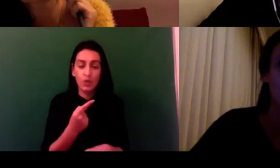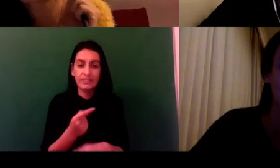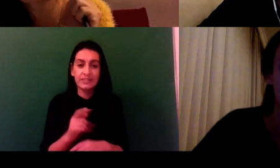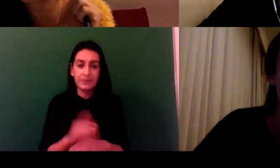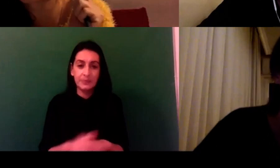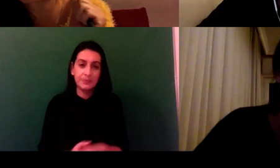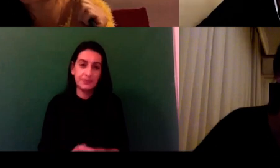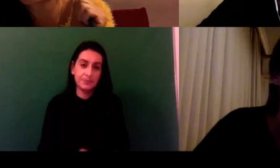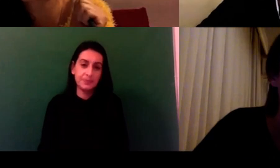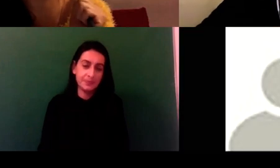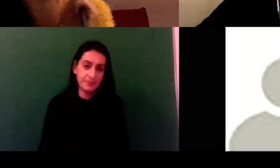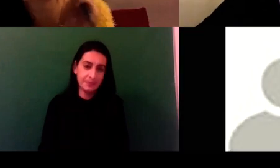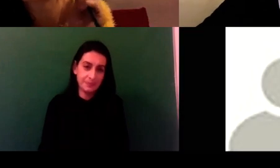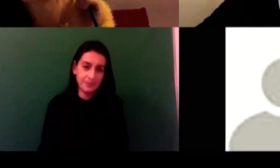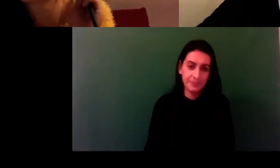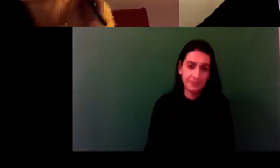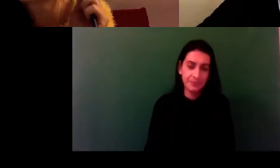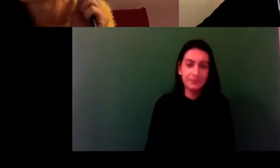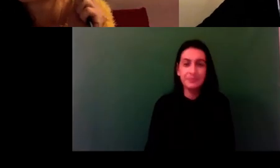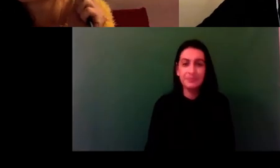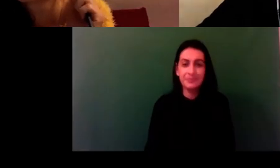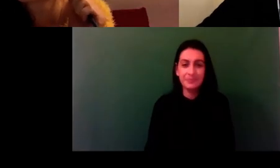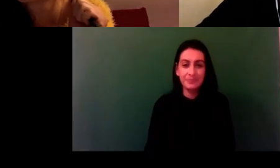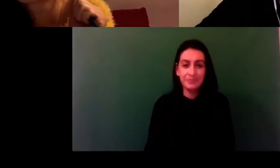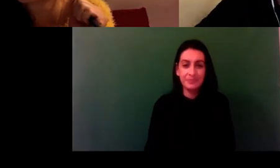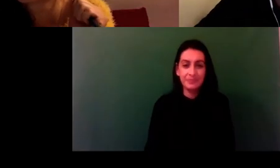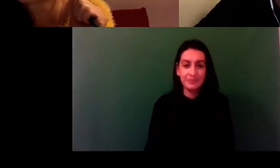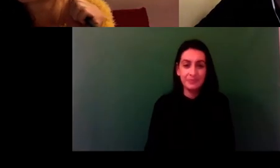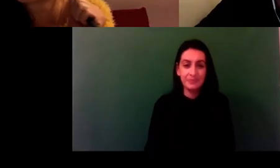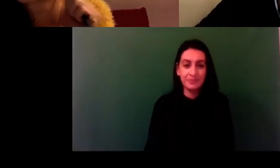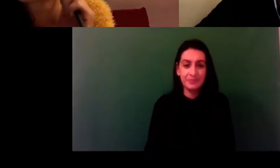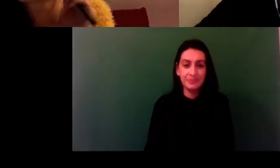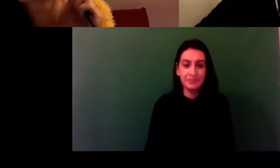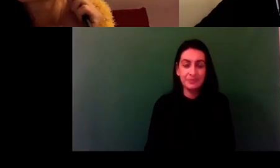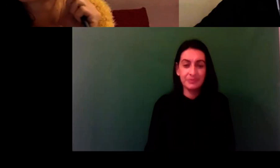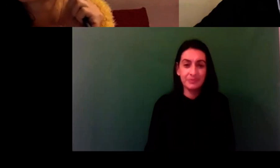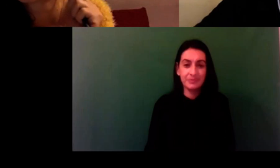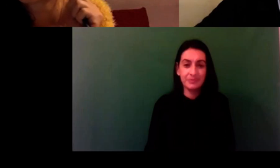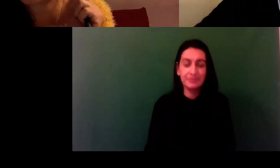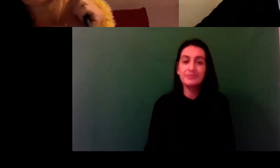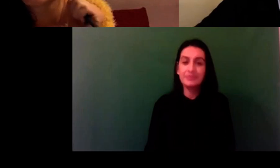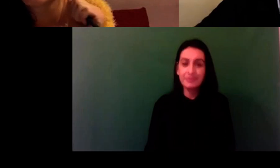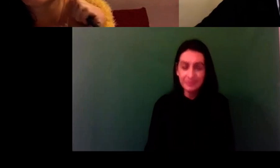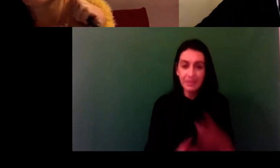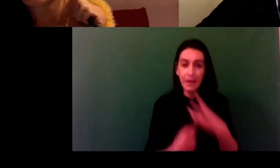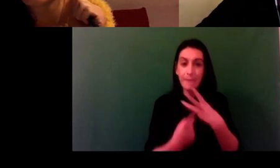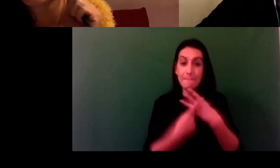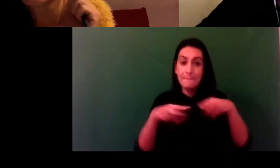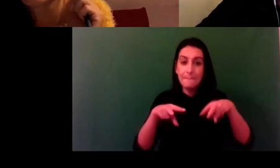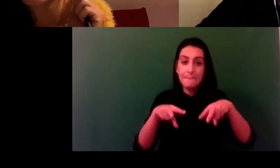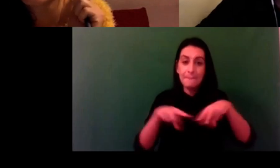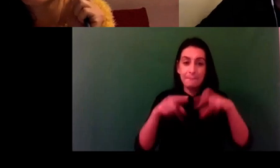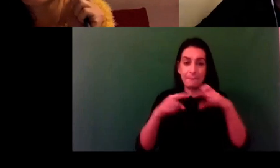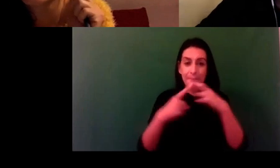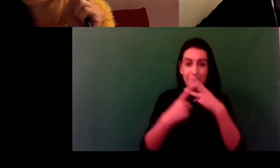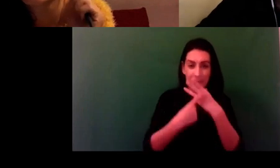gereken. Çok teşekkür ederim. Çok sağ olun. Emre. Teşekkürler Yaşar. Ben kısaca aslında hani